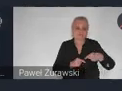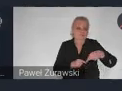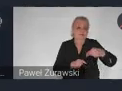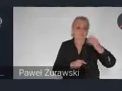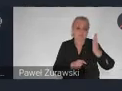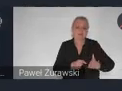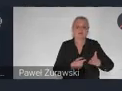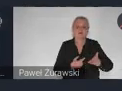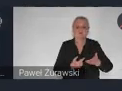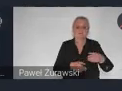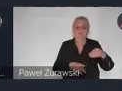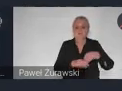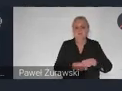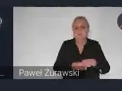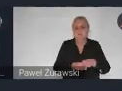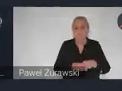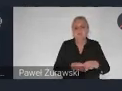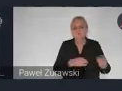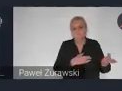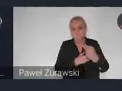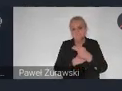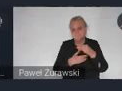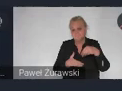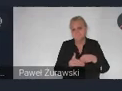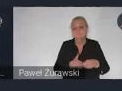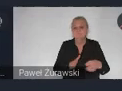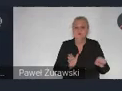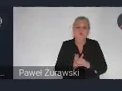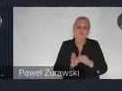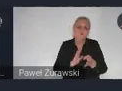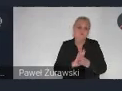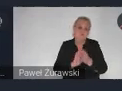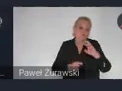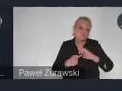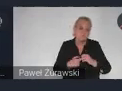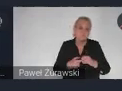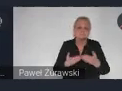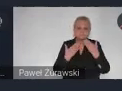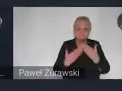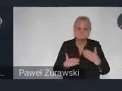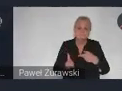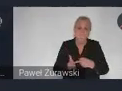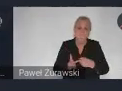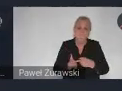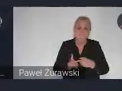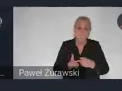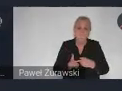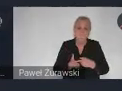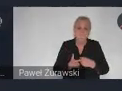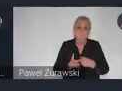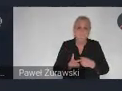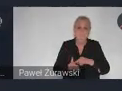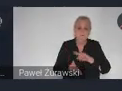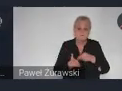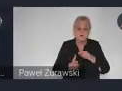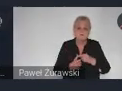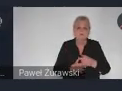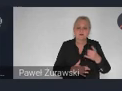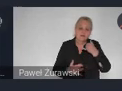w trakcie tutaj naboru do 19 grudnia za pomocą właśnie